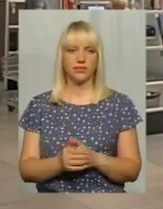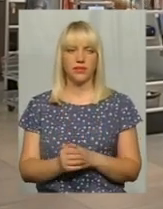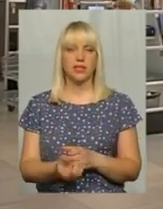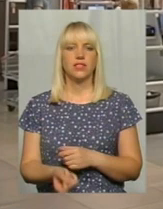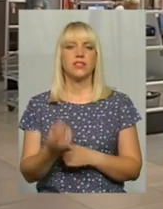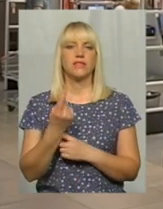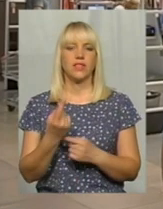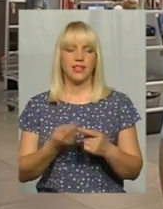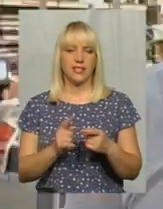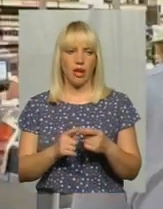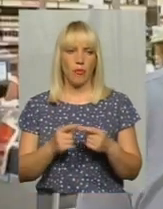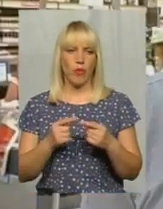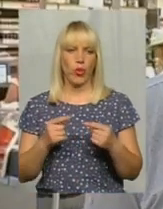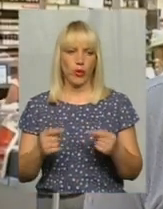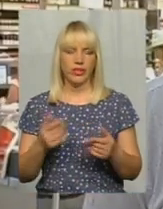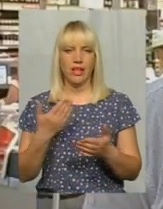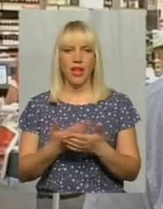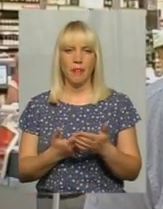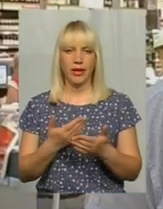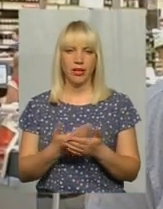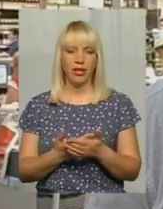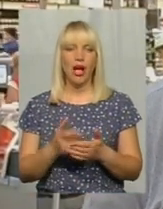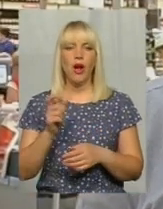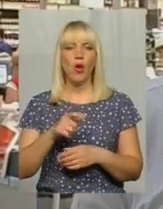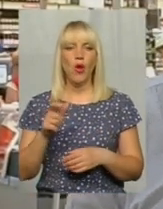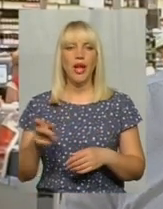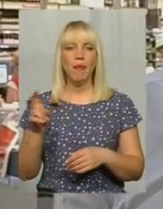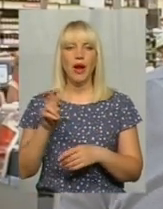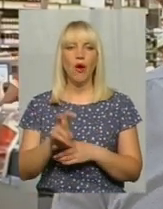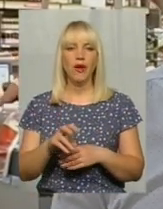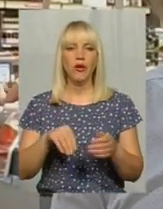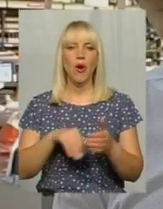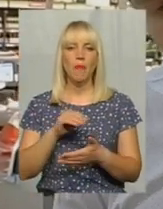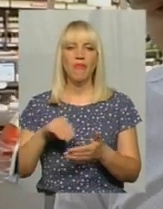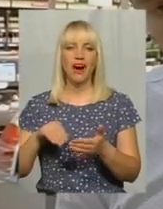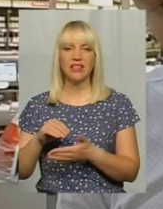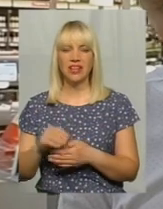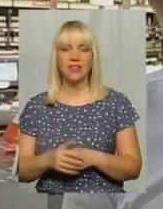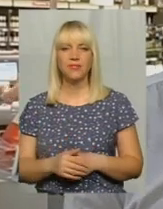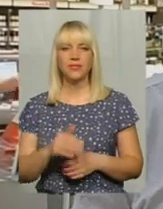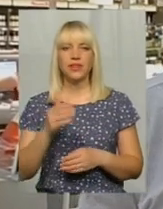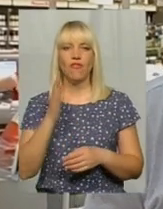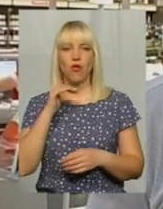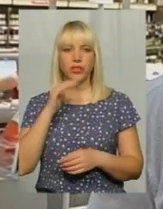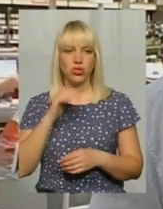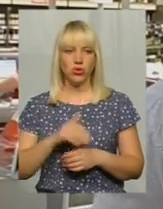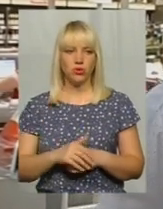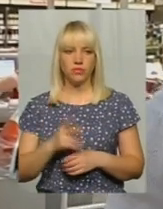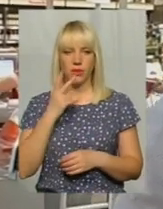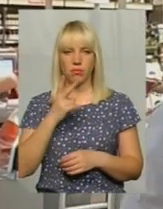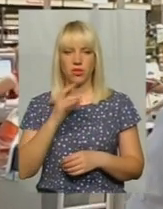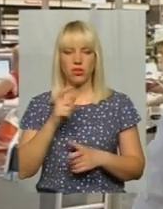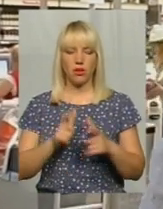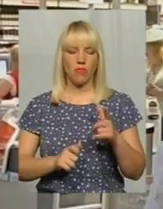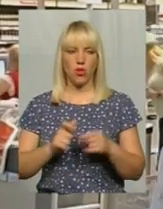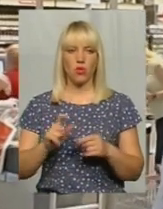звідки саме ця продукція. Наприклад, люди приходять купувати водичку, бачать на молоці,